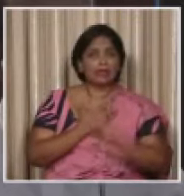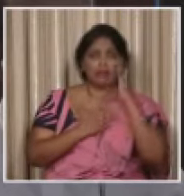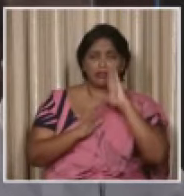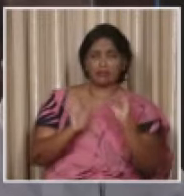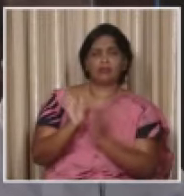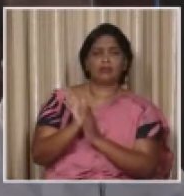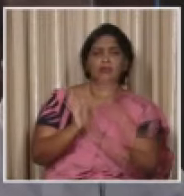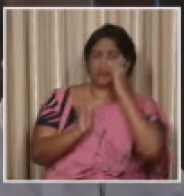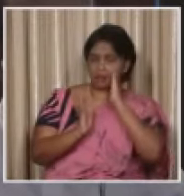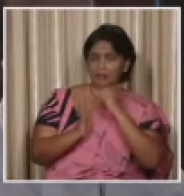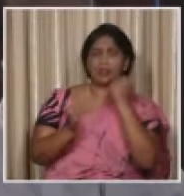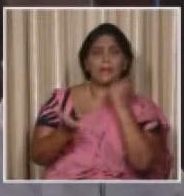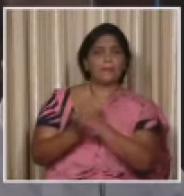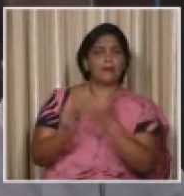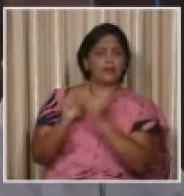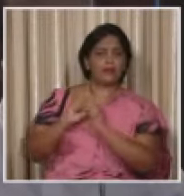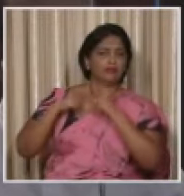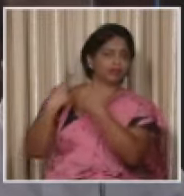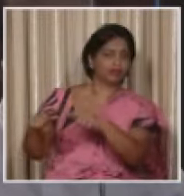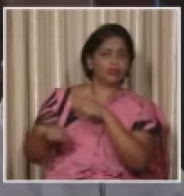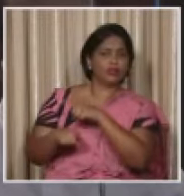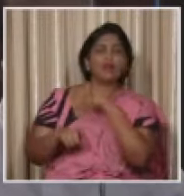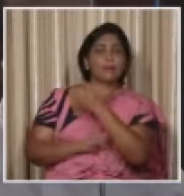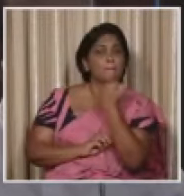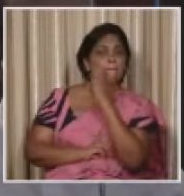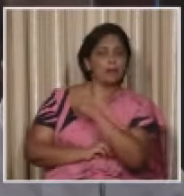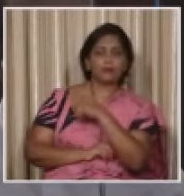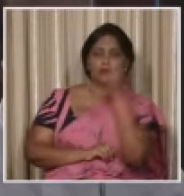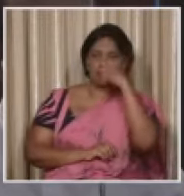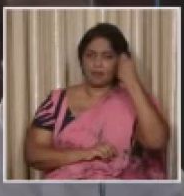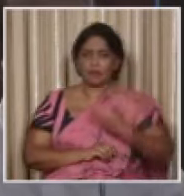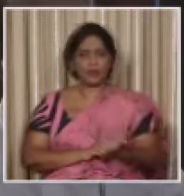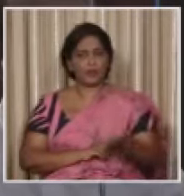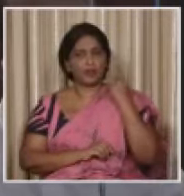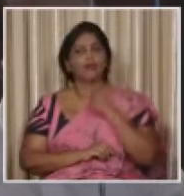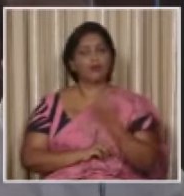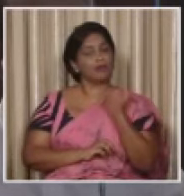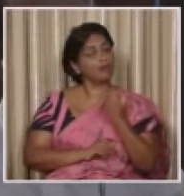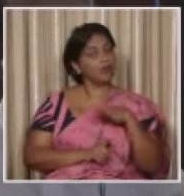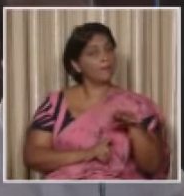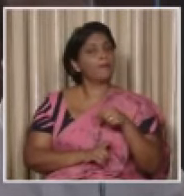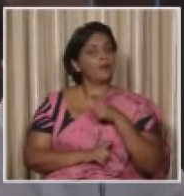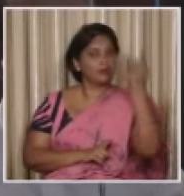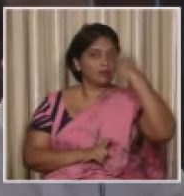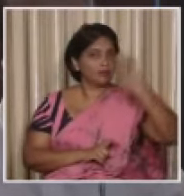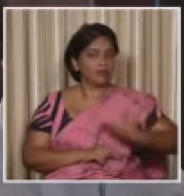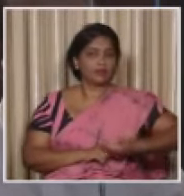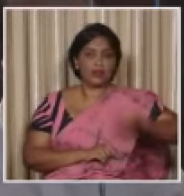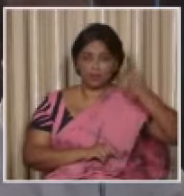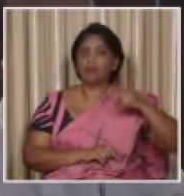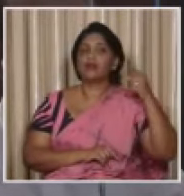කොමිෂන් ස්වාධීනව මහ බැංකුවට වැඩ කරන්න දුන්නම ඒගොල්ලන්ට බලයක් තියෙනවා ඒ පඩි වැඩි කරගන්න ඒගොල්ලෝ ඒ බලය පාවිච්චි කරලා පඩි වැඩි කරගෙන